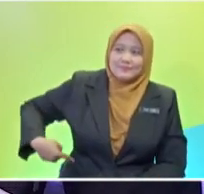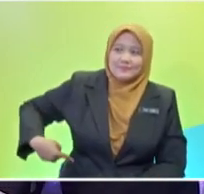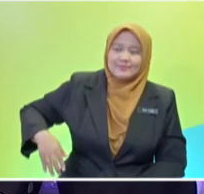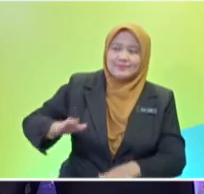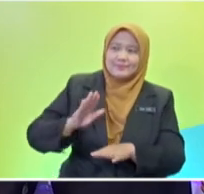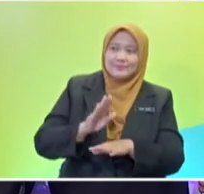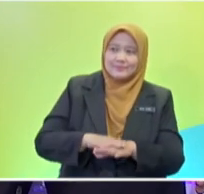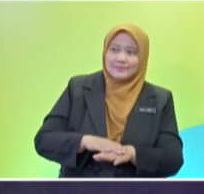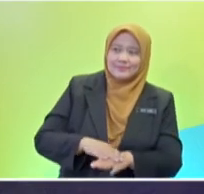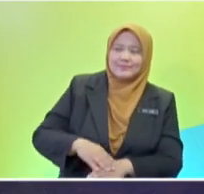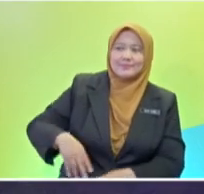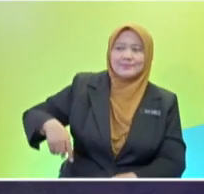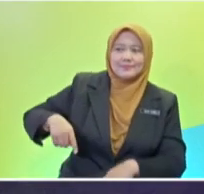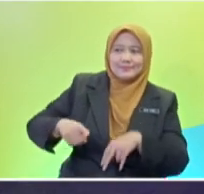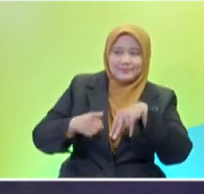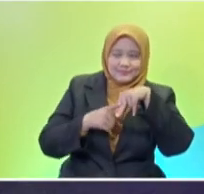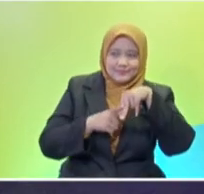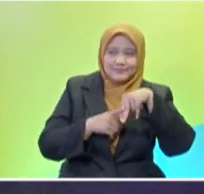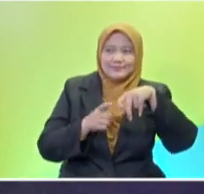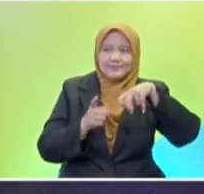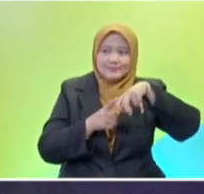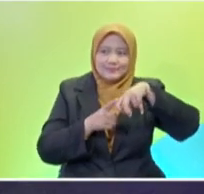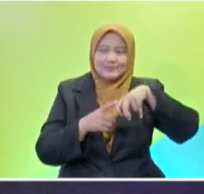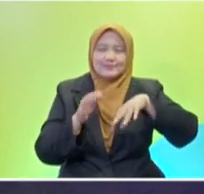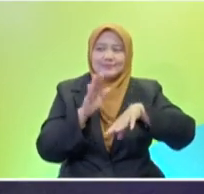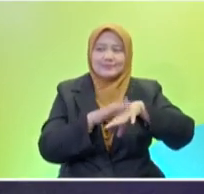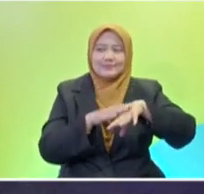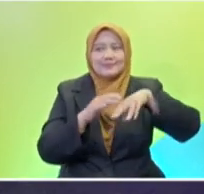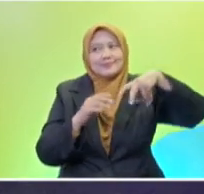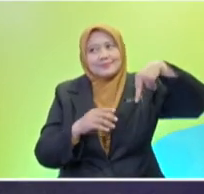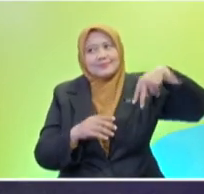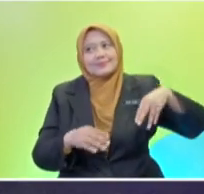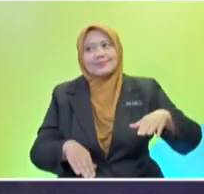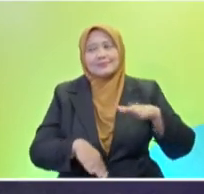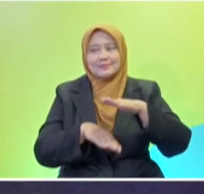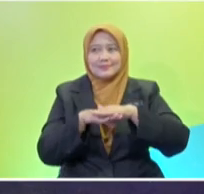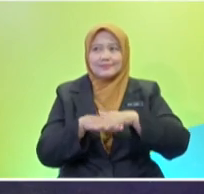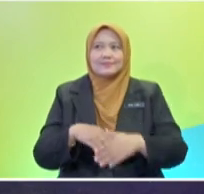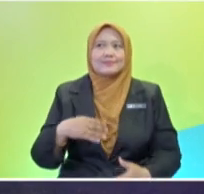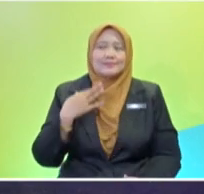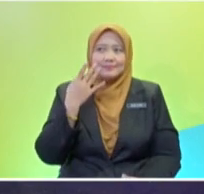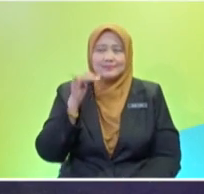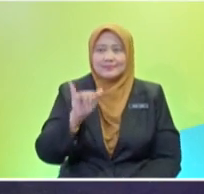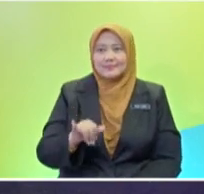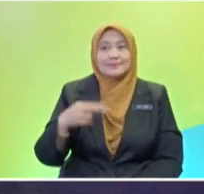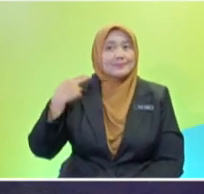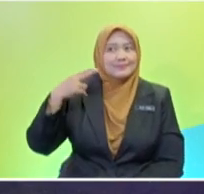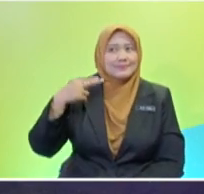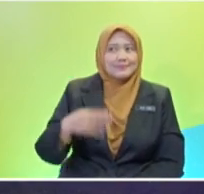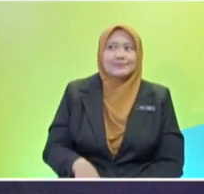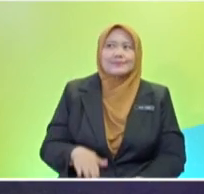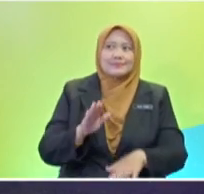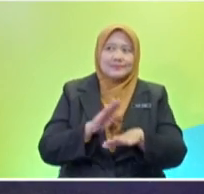atas lutut atas kaki-kaki atas sumpah lumpur yang atau